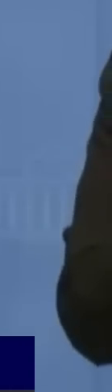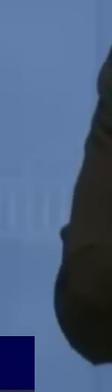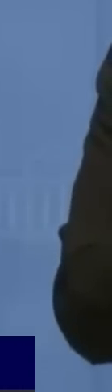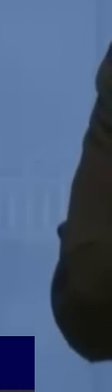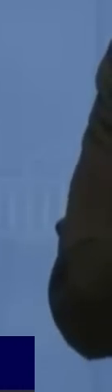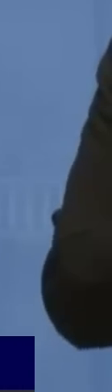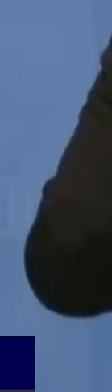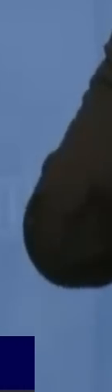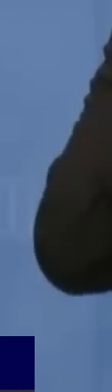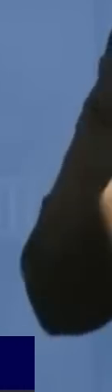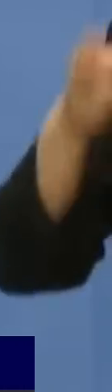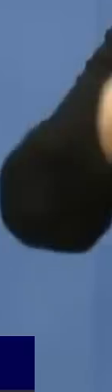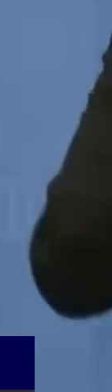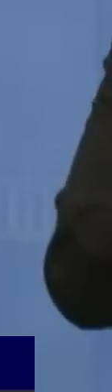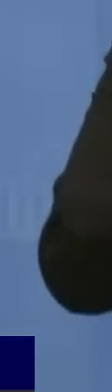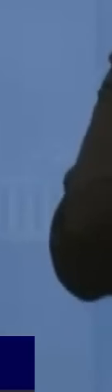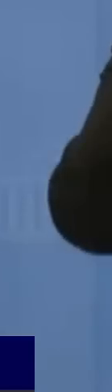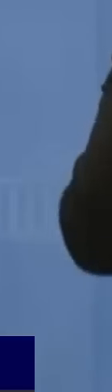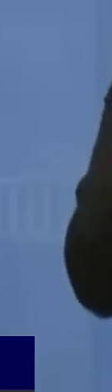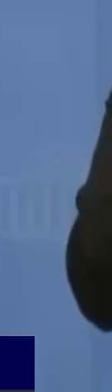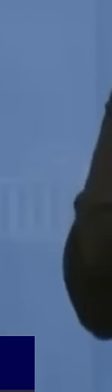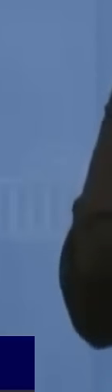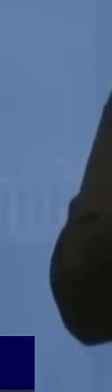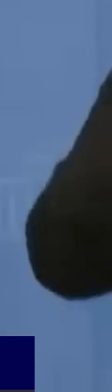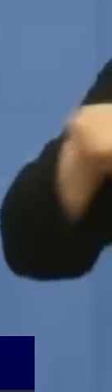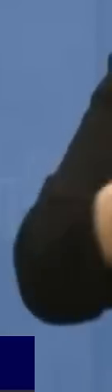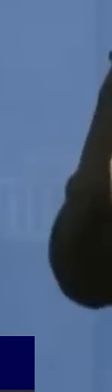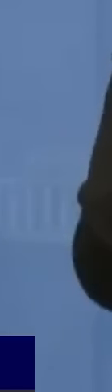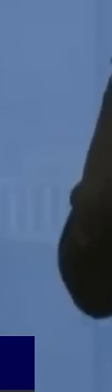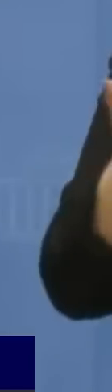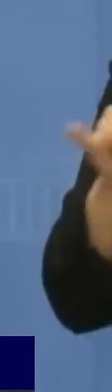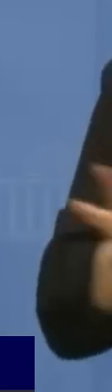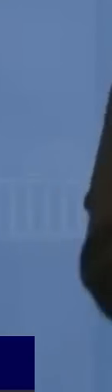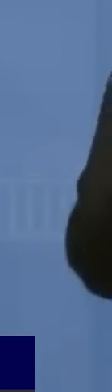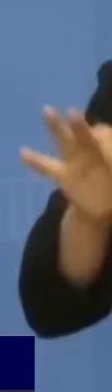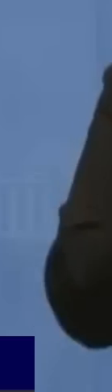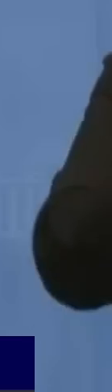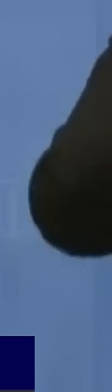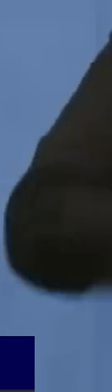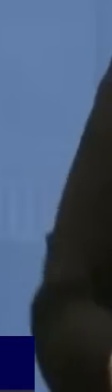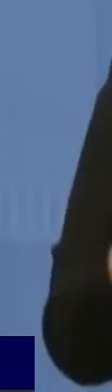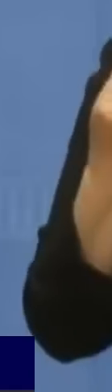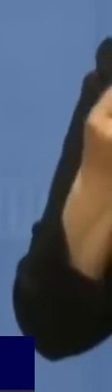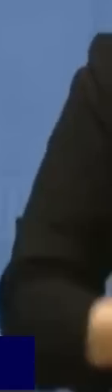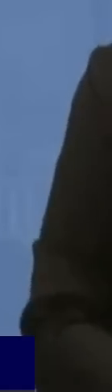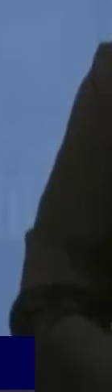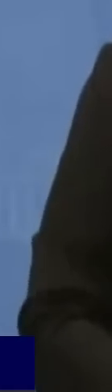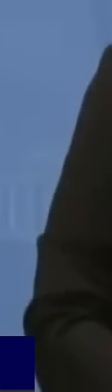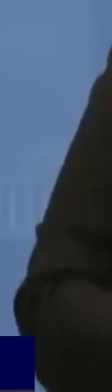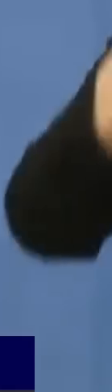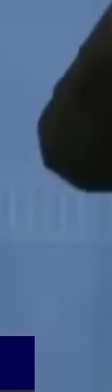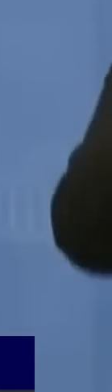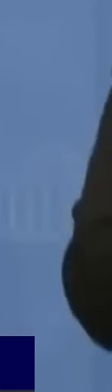서민경제를 초토화시킬 작정입니까 고삐 불린 물가에 국민 등골은 더욱 휘어